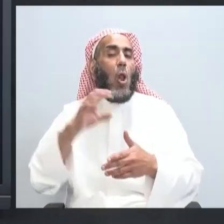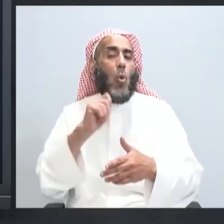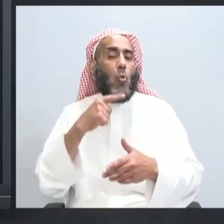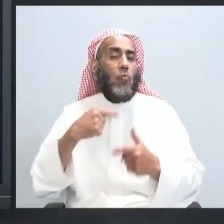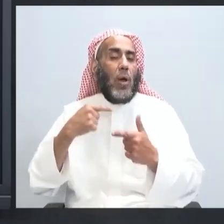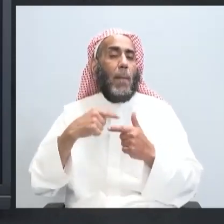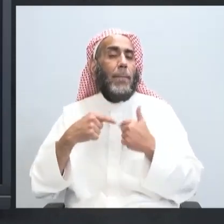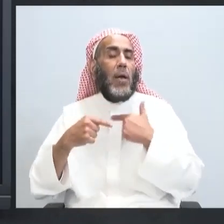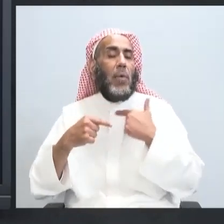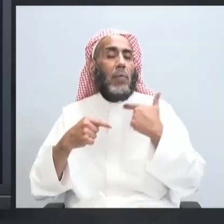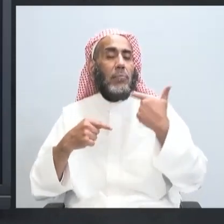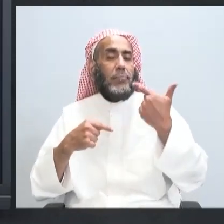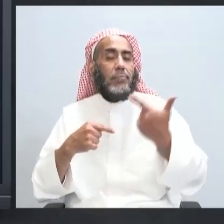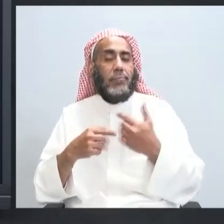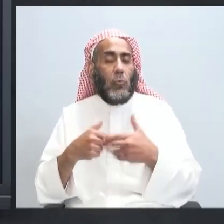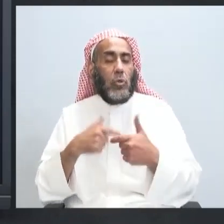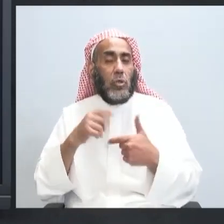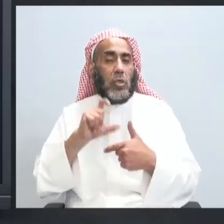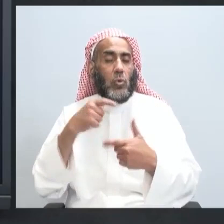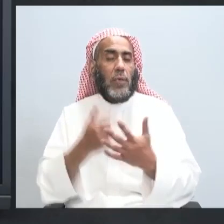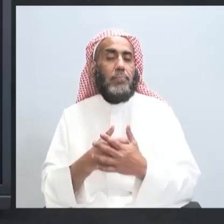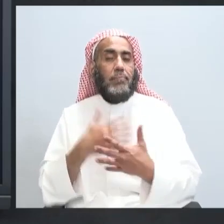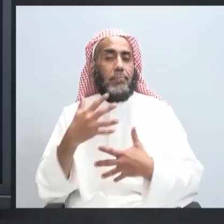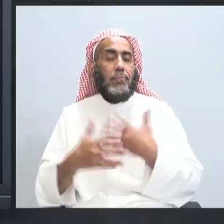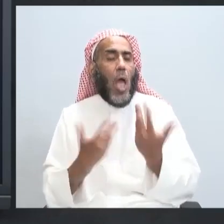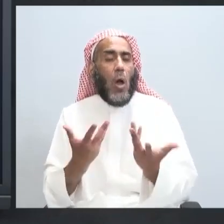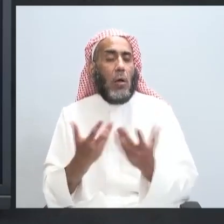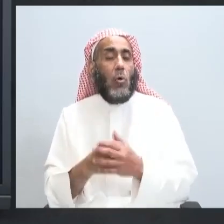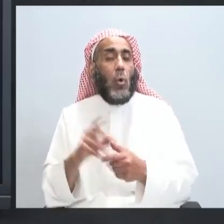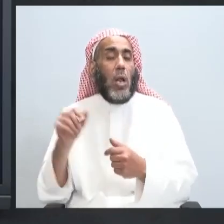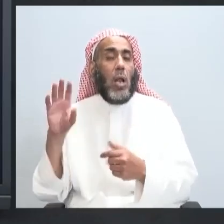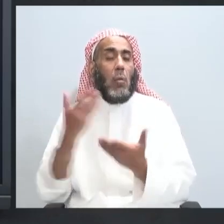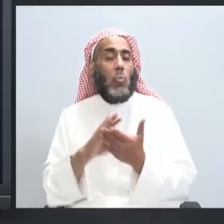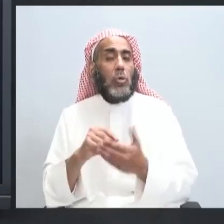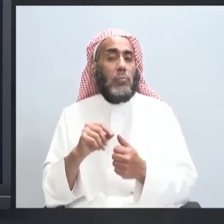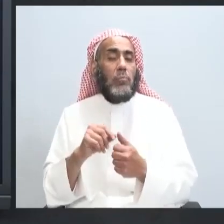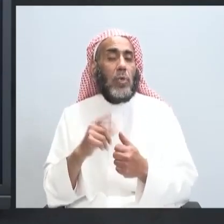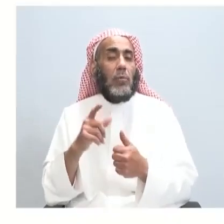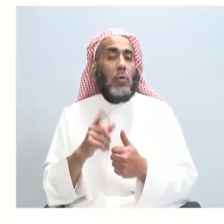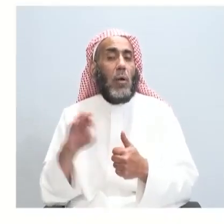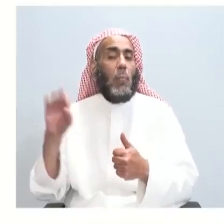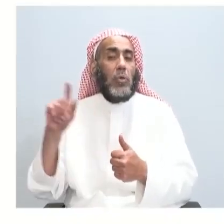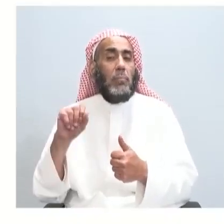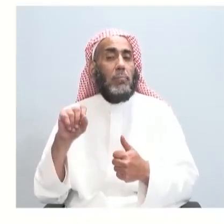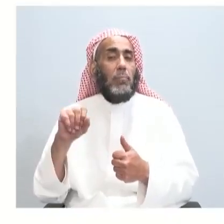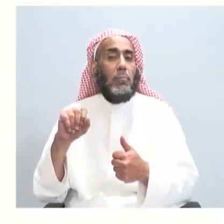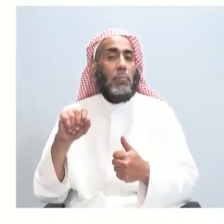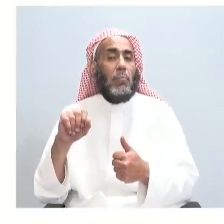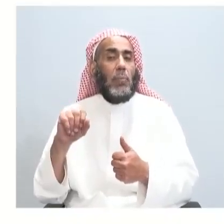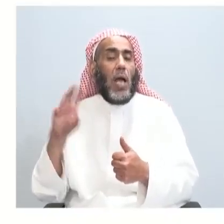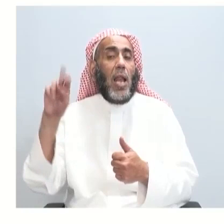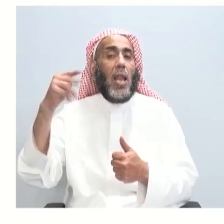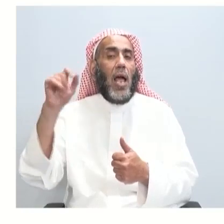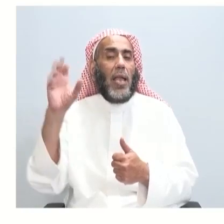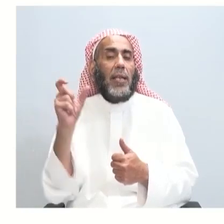الحروف بدا بالاب على المخرج يعني مخارج الصوتيه اول معجم اتمد المخارج الصوتيه هو معجم هو معجم